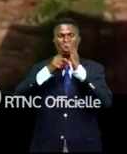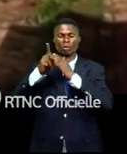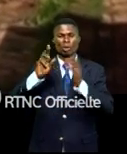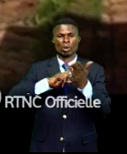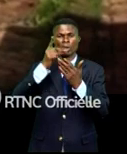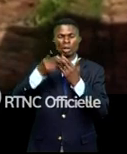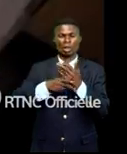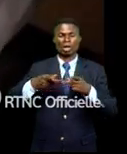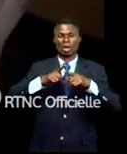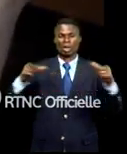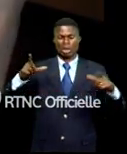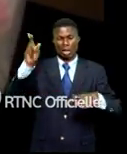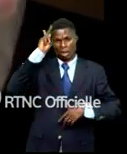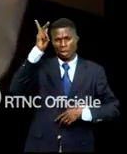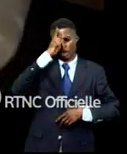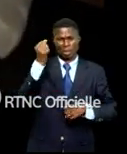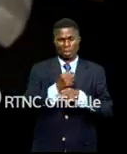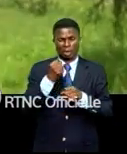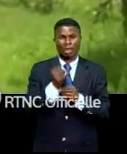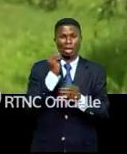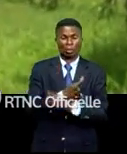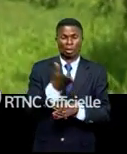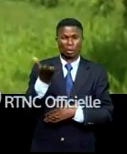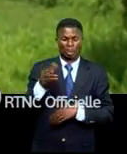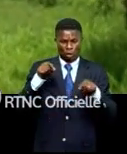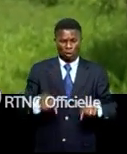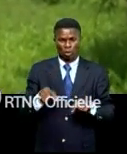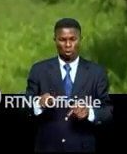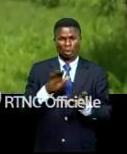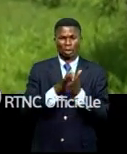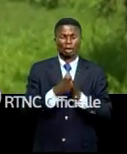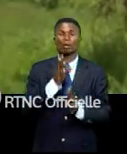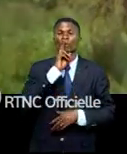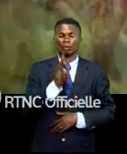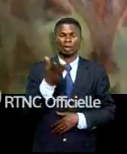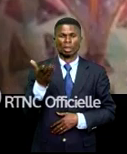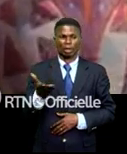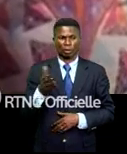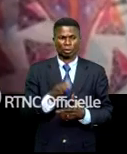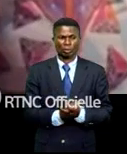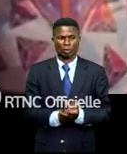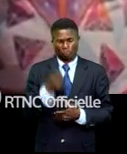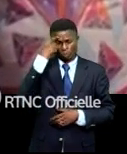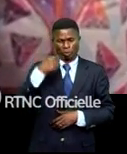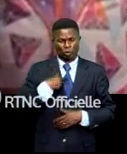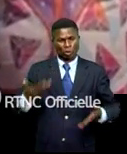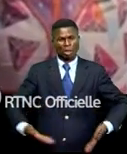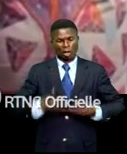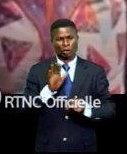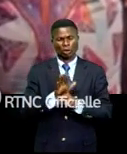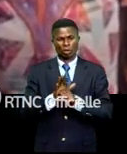Grand Katanga, ces travaux concrétisent un rêve aujourd'hui devenu réalité. Pour moi, c'est une grande